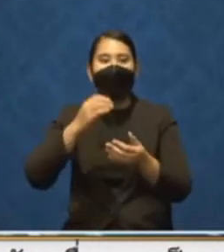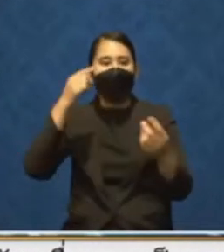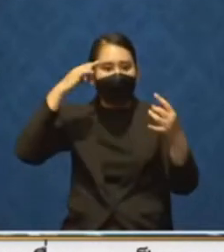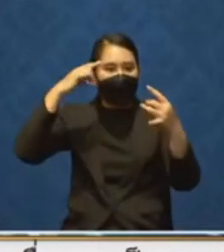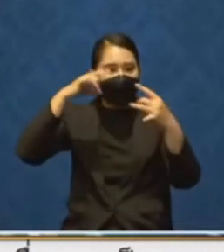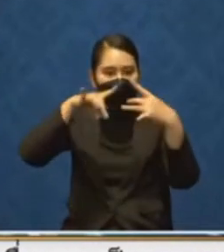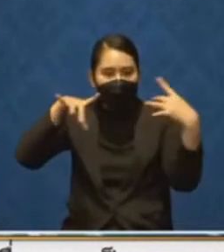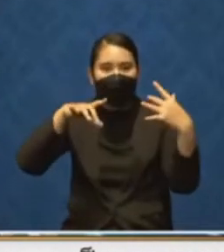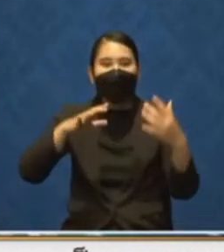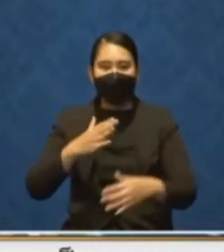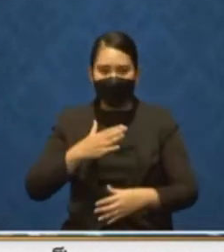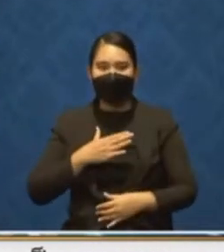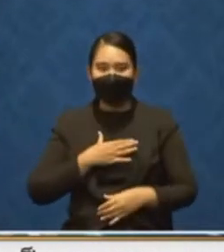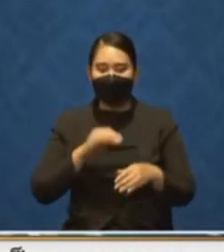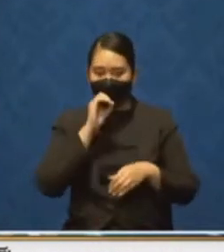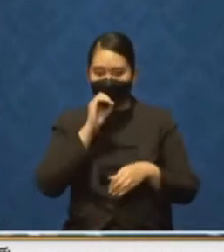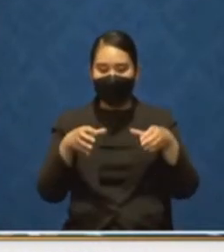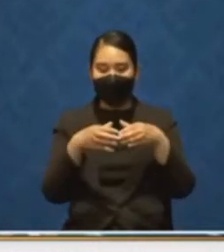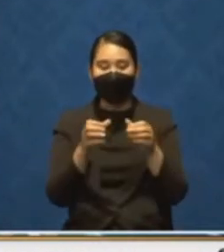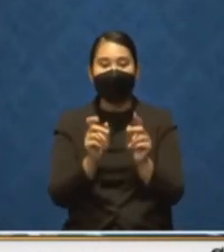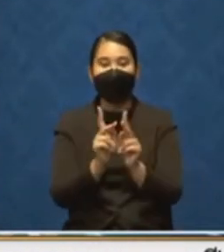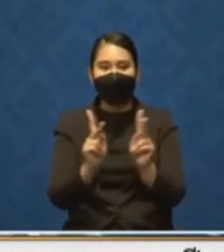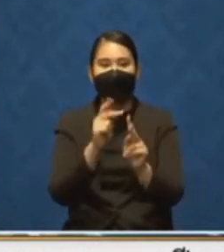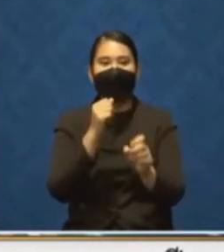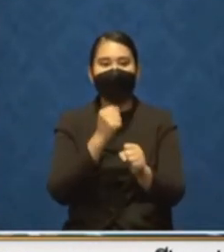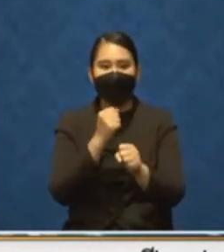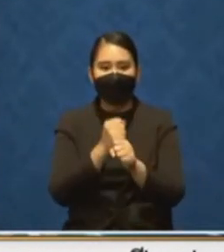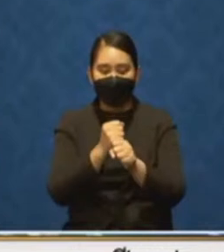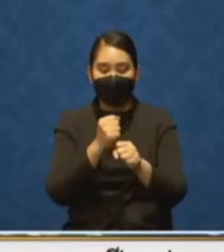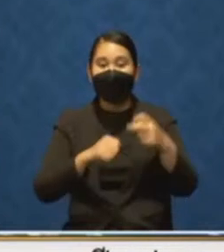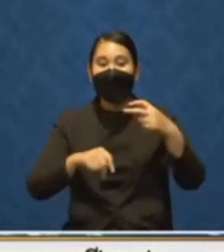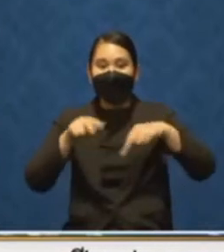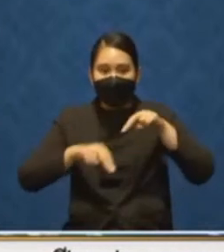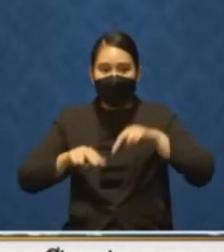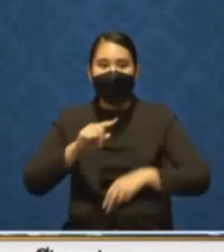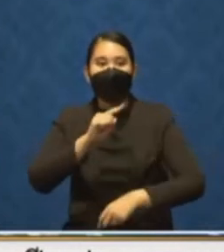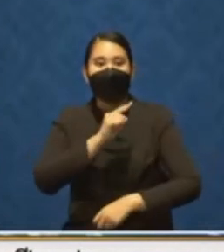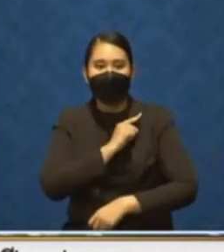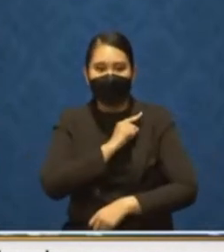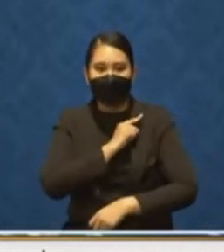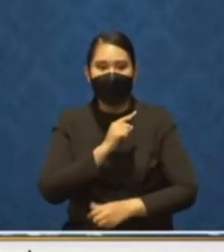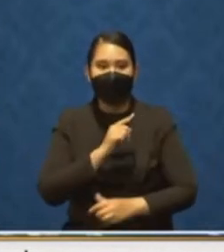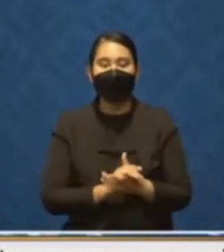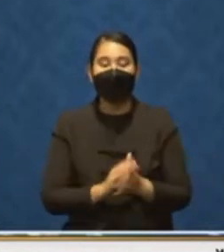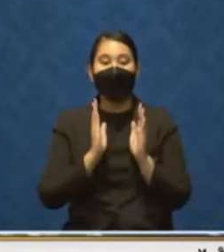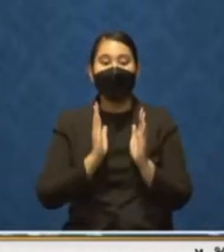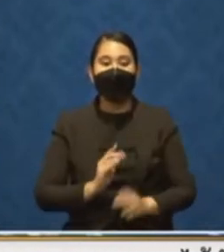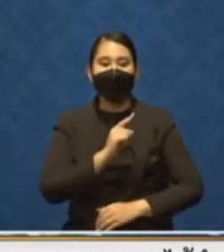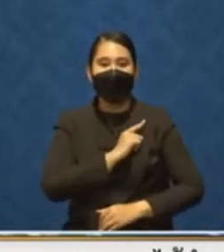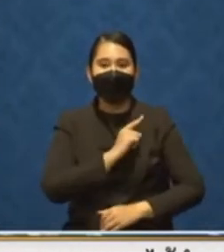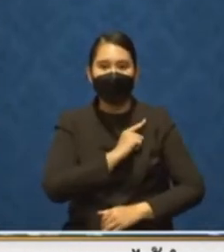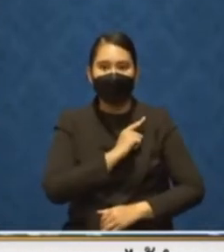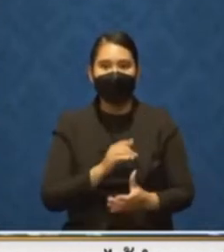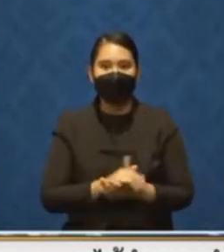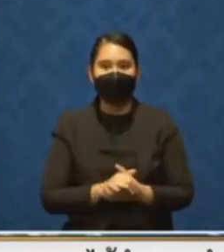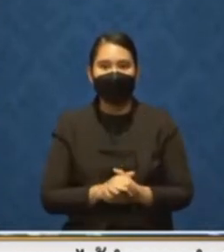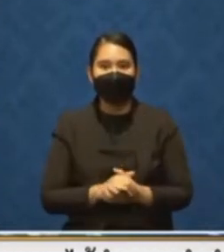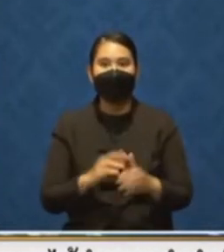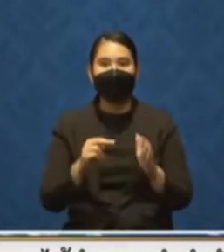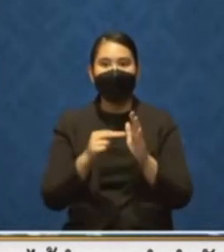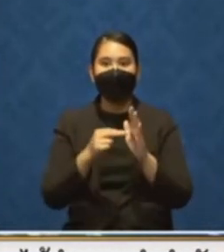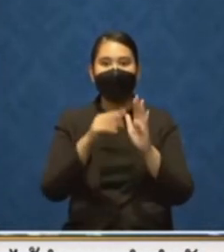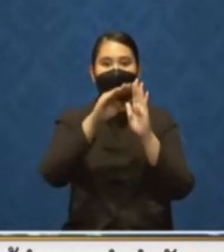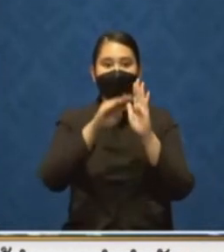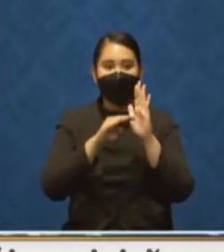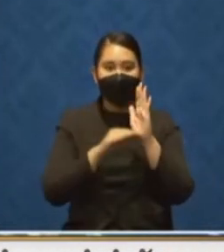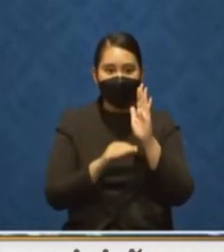บอกว่าจะสั่งเร่งคณะกรรมการให้เร่งดำเนินการนะครับในการตรวจสอบความรับผิดชอบนะครับกับคนที่รับผิดชอบไปอันนี้ก็อยู่ในขั้นตอนการประกาศต้องอยู่